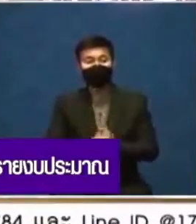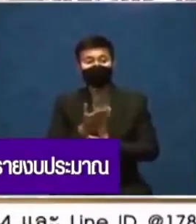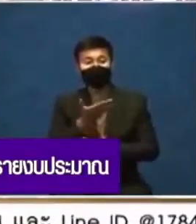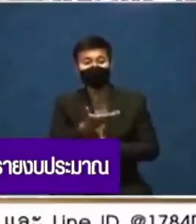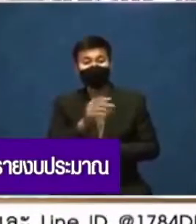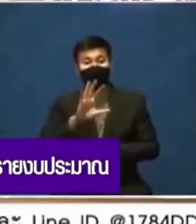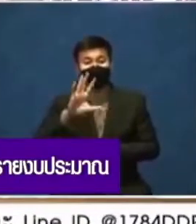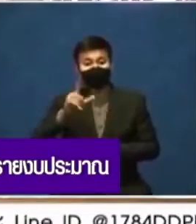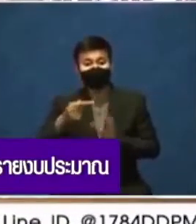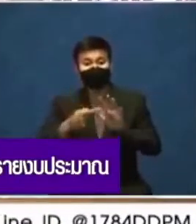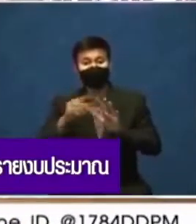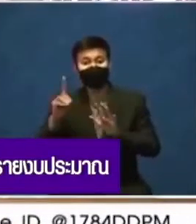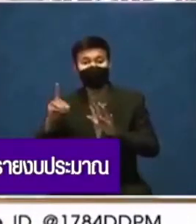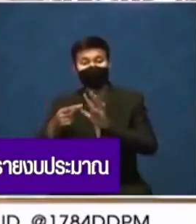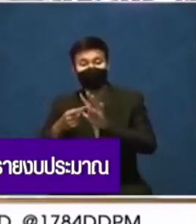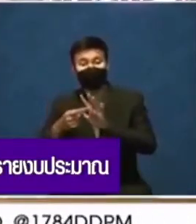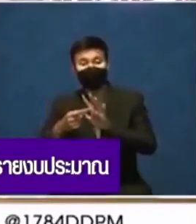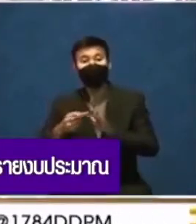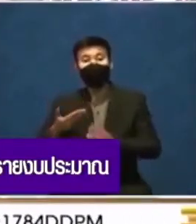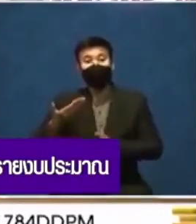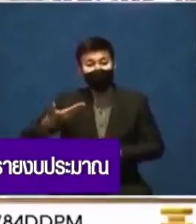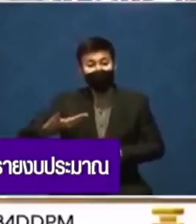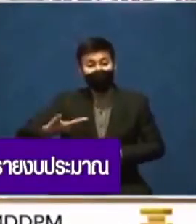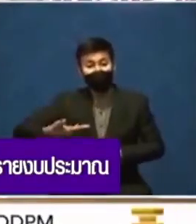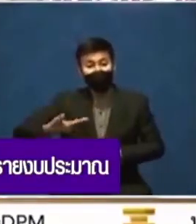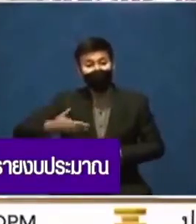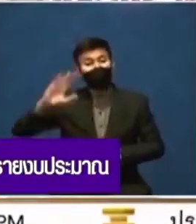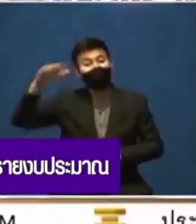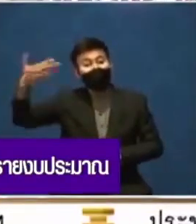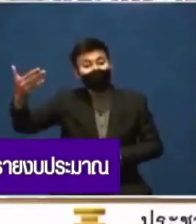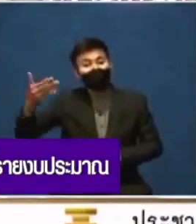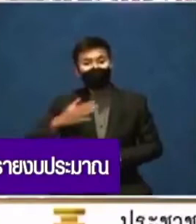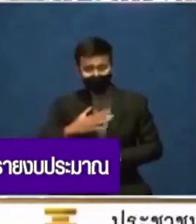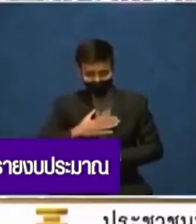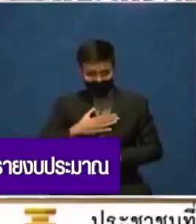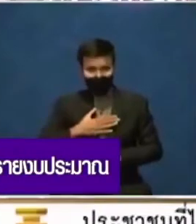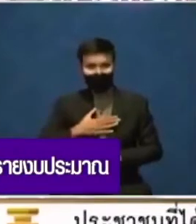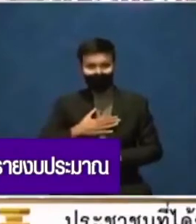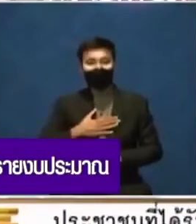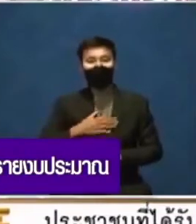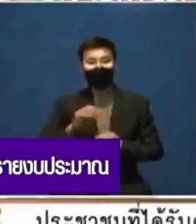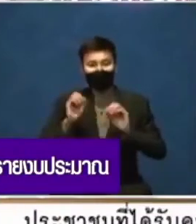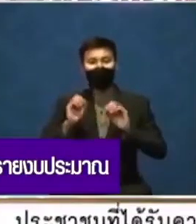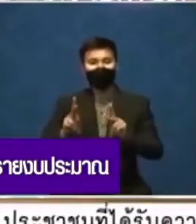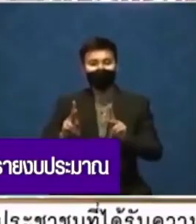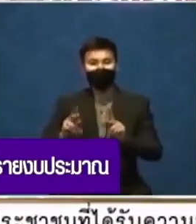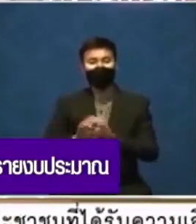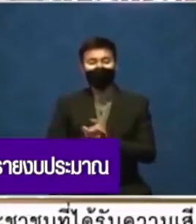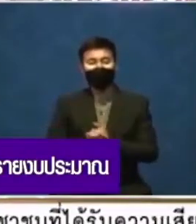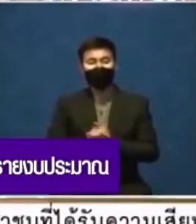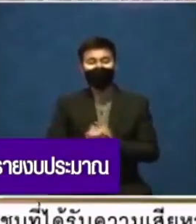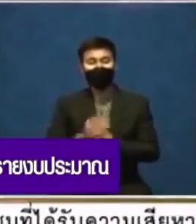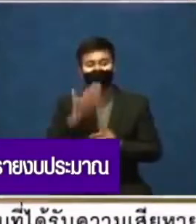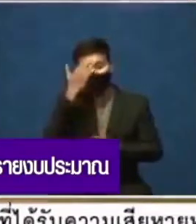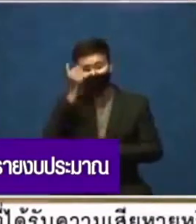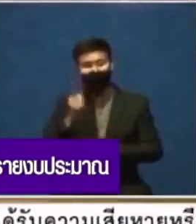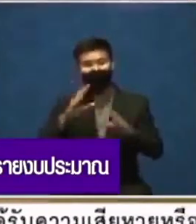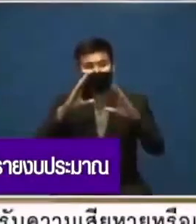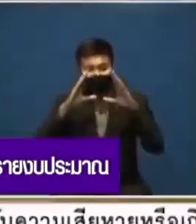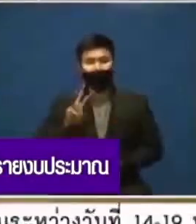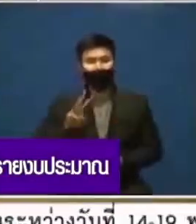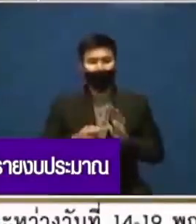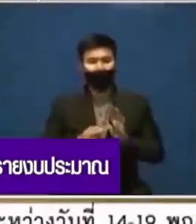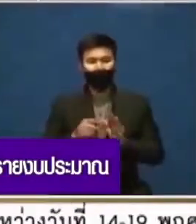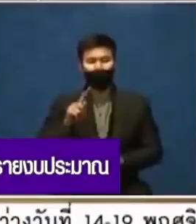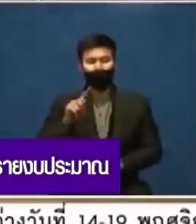ไม่มีชื่อแต่ท่านมาขอผมนะครับขอก่อนผมก็โอเคครับไม่มีปัญหาอะไรครับเพราะถือว่าเดี๋ยวคืนนี้เราก็ได้พูดกันทุกคนครับท่านท่าน ครับจบแล้วครับจบแล้วครับ